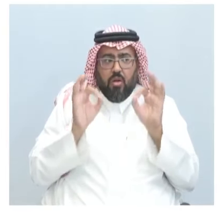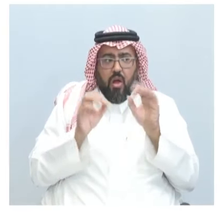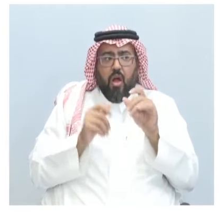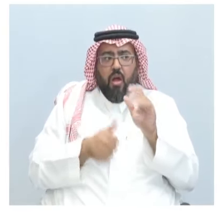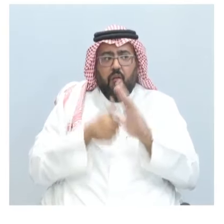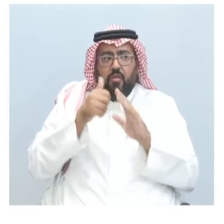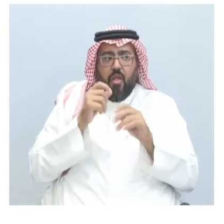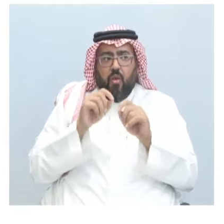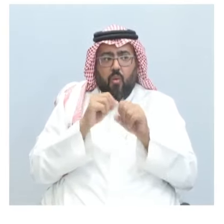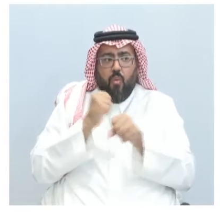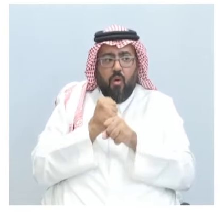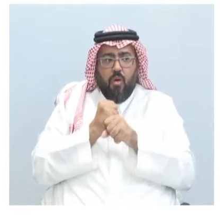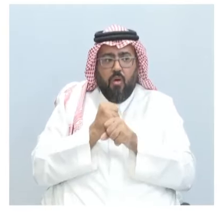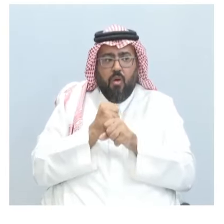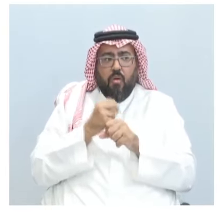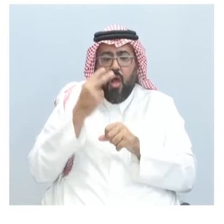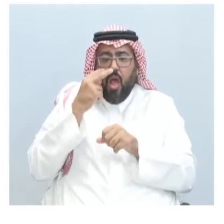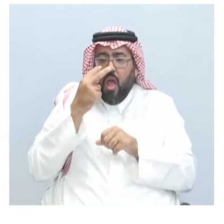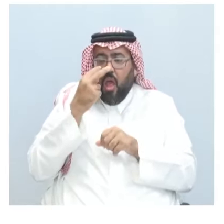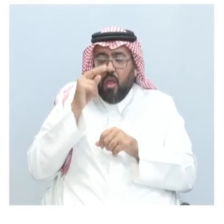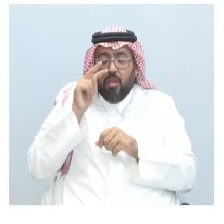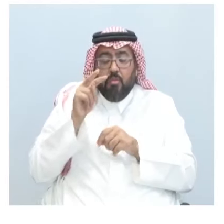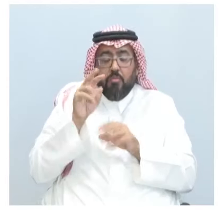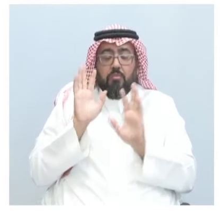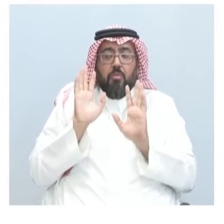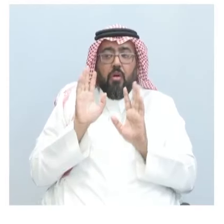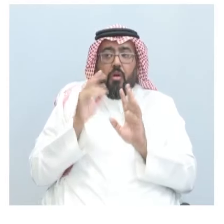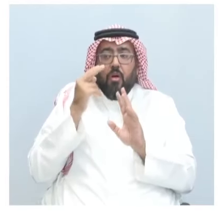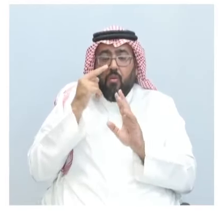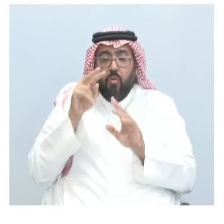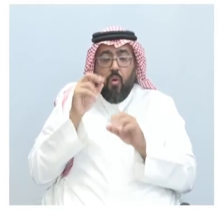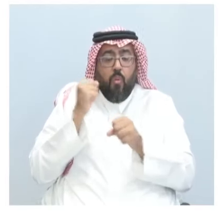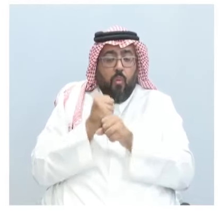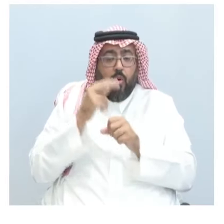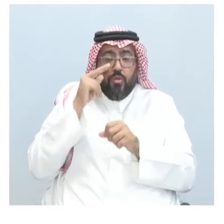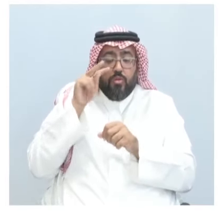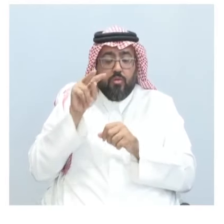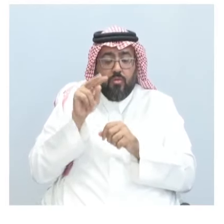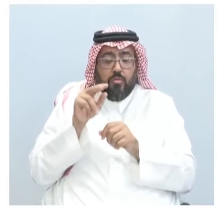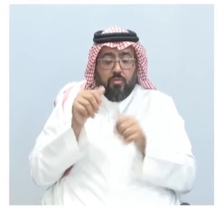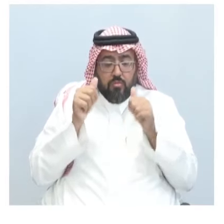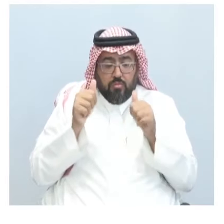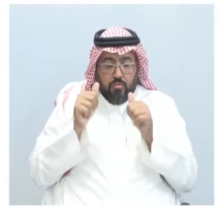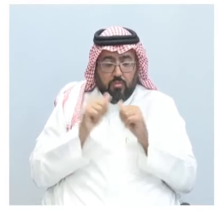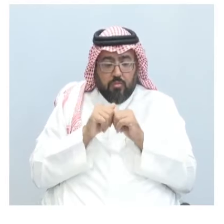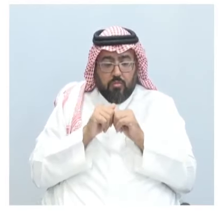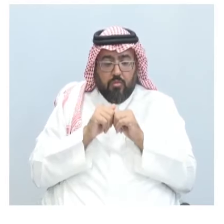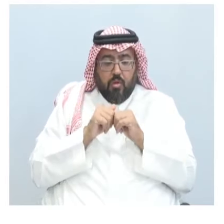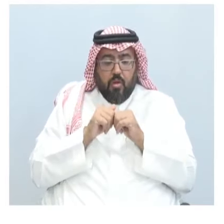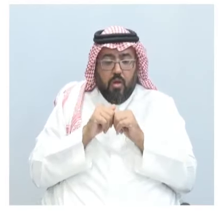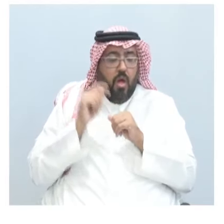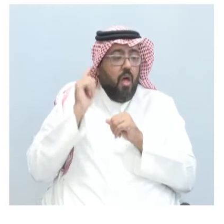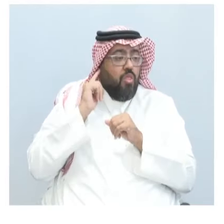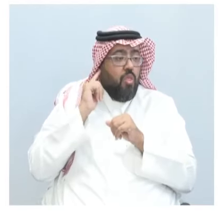وظيفته فاعطى العين الهيئه التي تناسب الابصار ليس كذلك واعطى